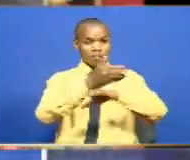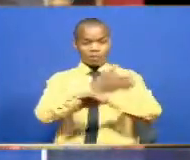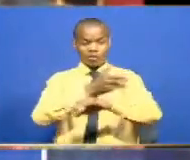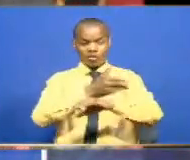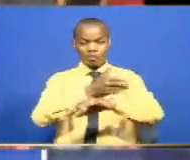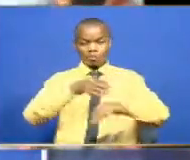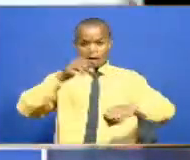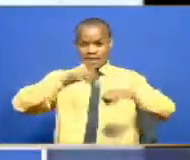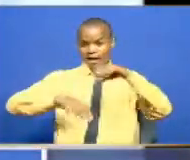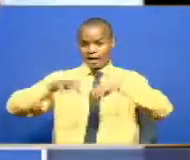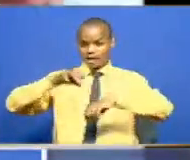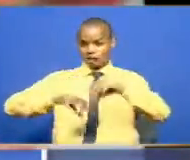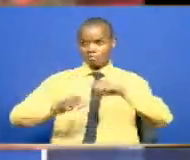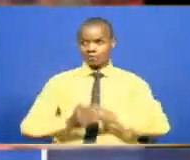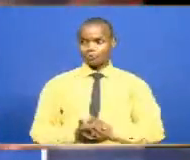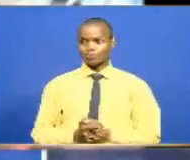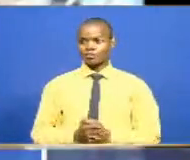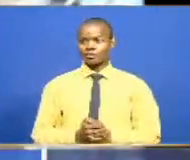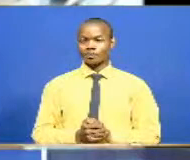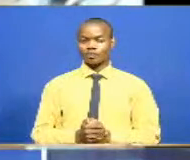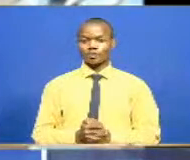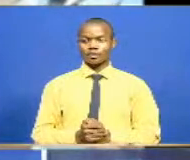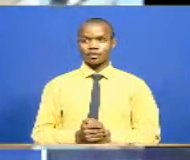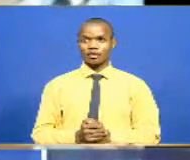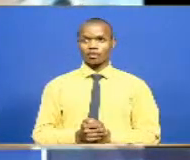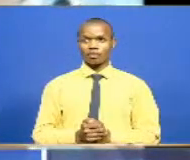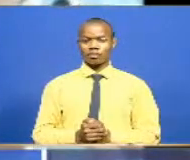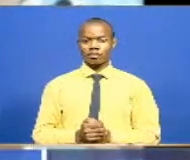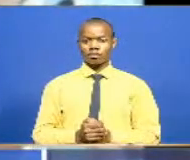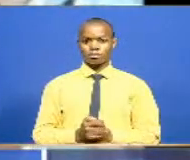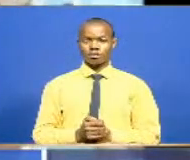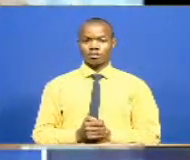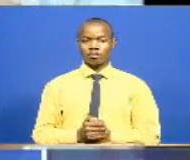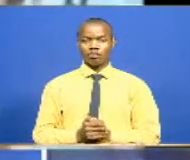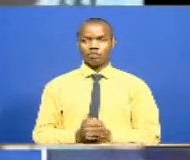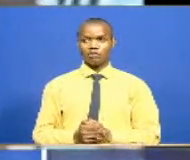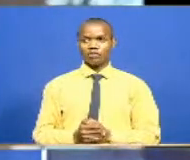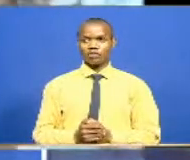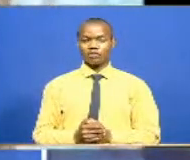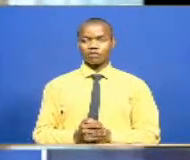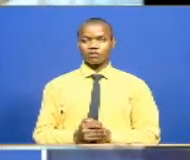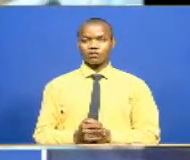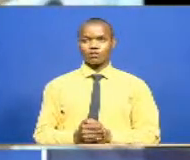ujao. Nikiripotia Darubini ya Channel 1, naitwa Gladys Mungai.